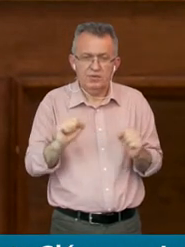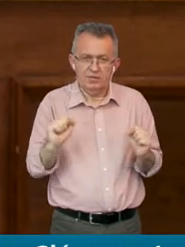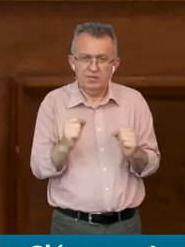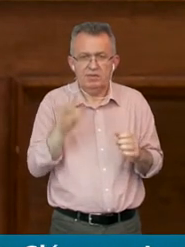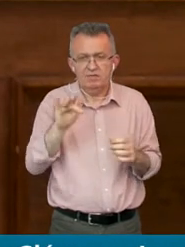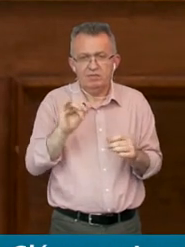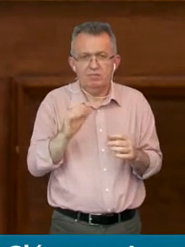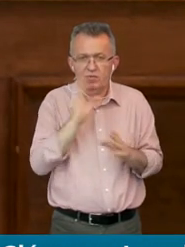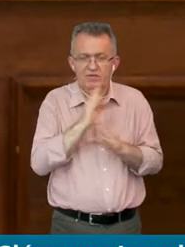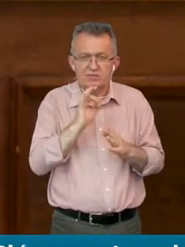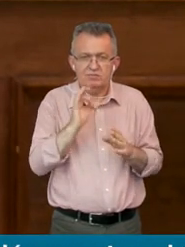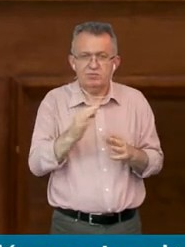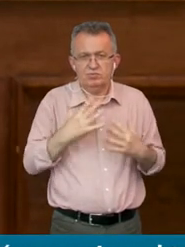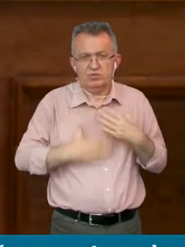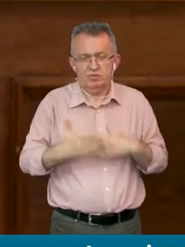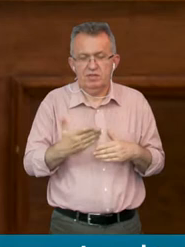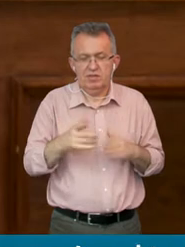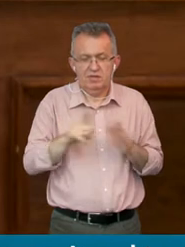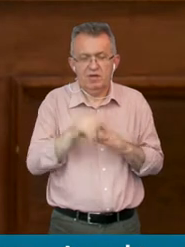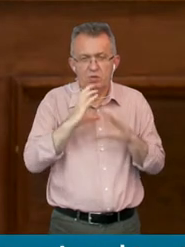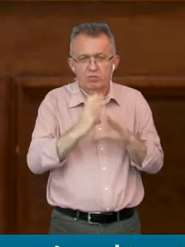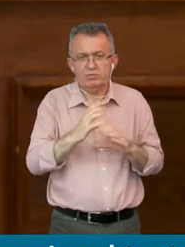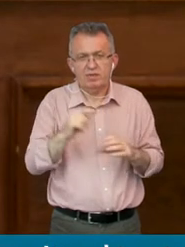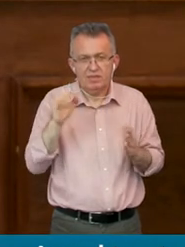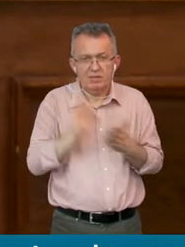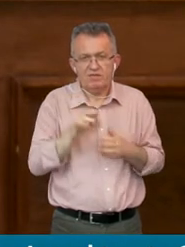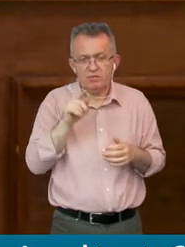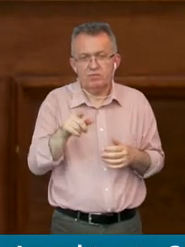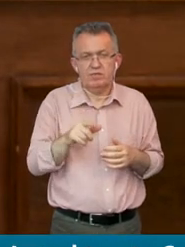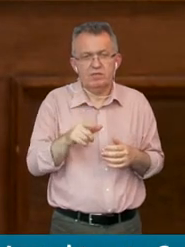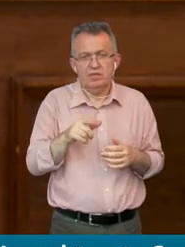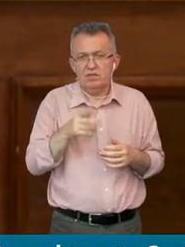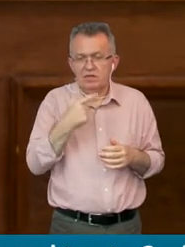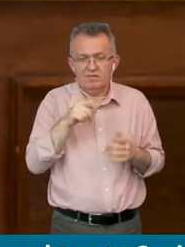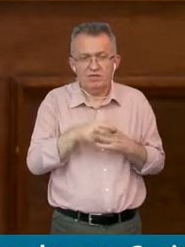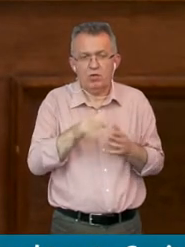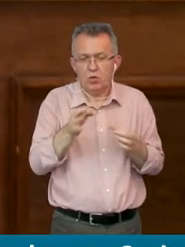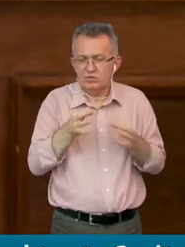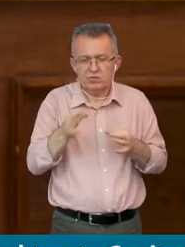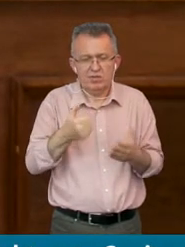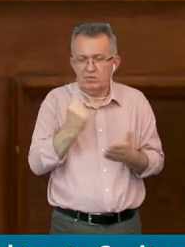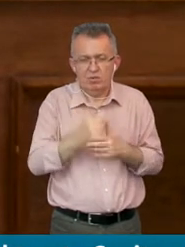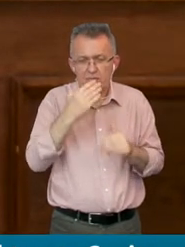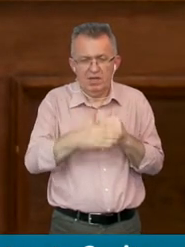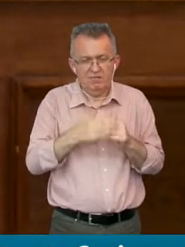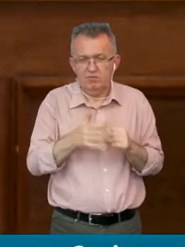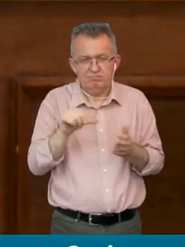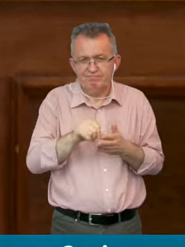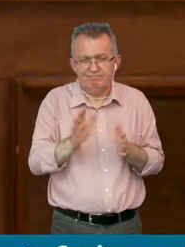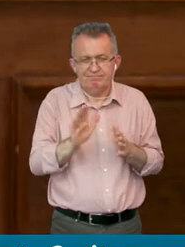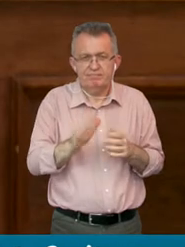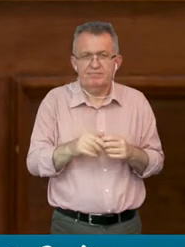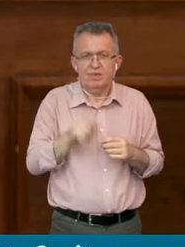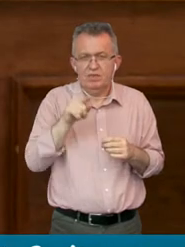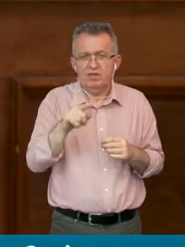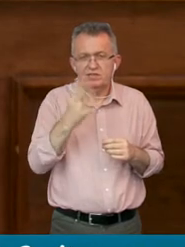optymalizować pracę autobusu i na pewno nie wynika to z kwestii oszczędności paliwa, bo